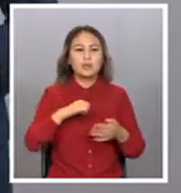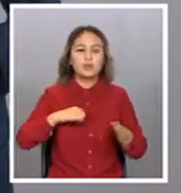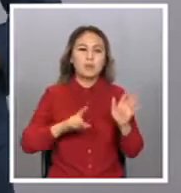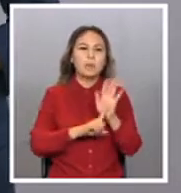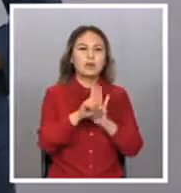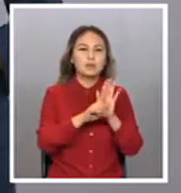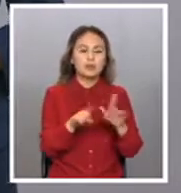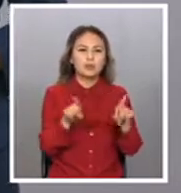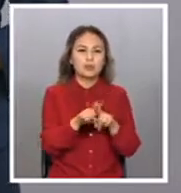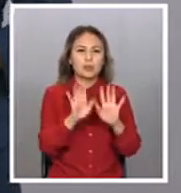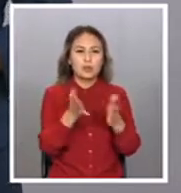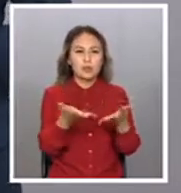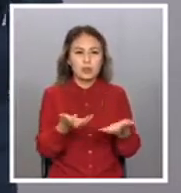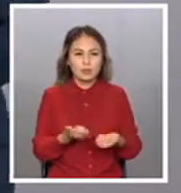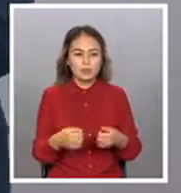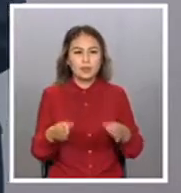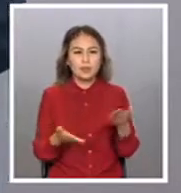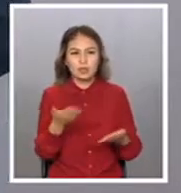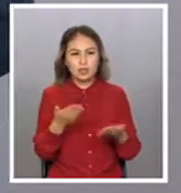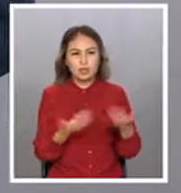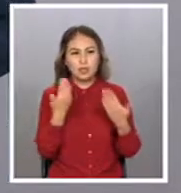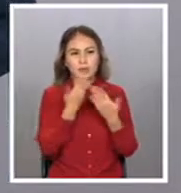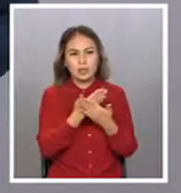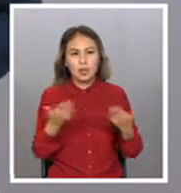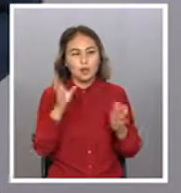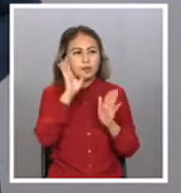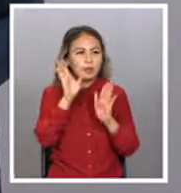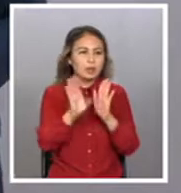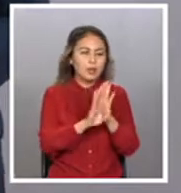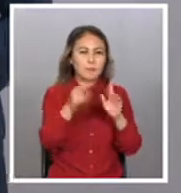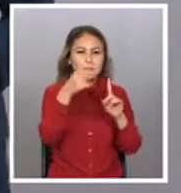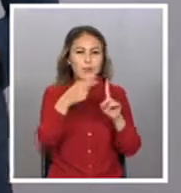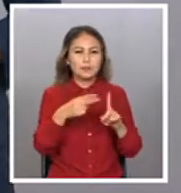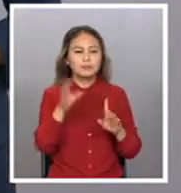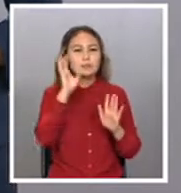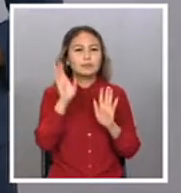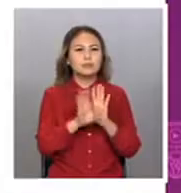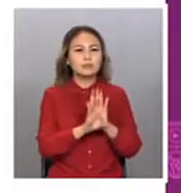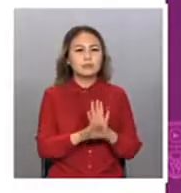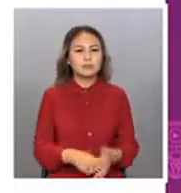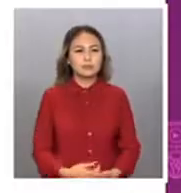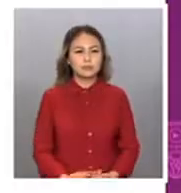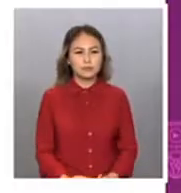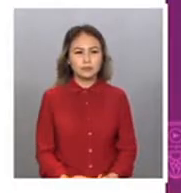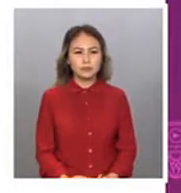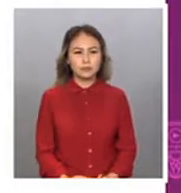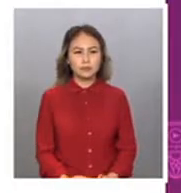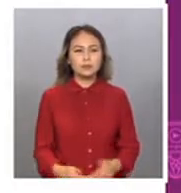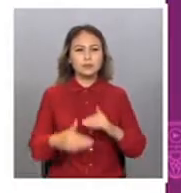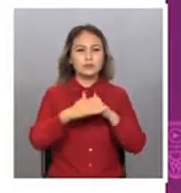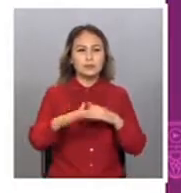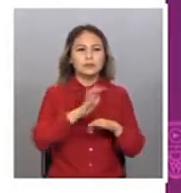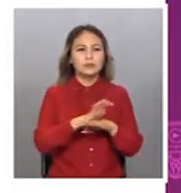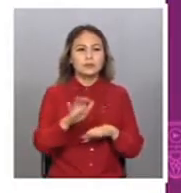да алатын боламыз. Ендеше мына тыңдалым мәтініне назар аударыңыздар. Отандық